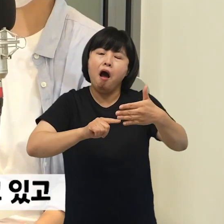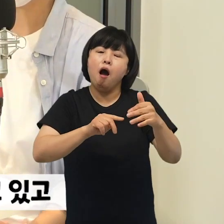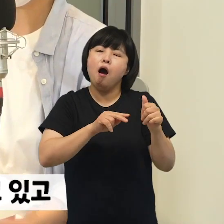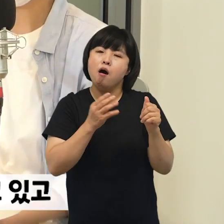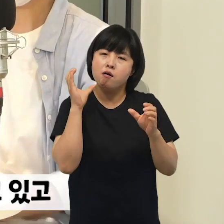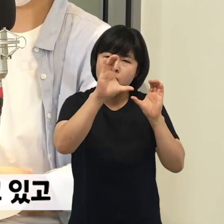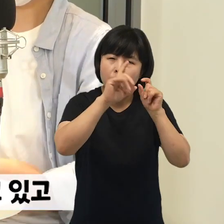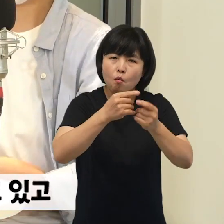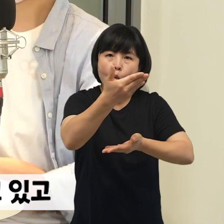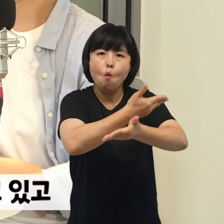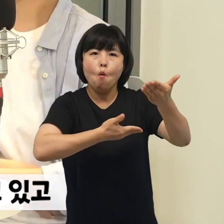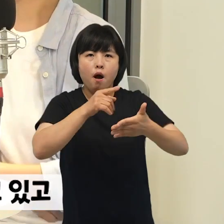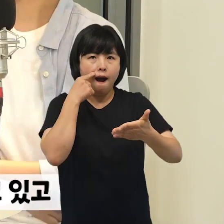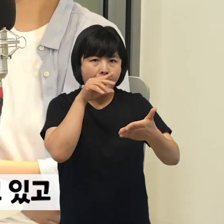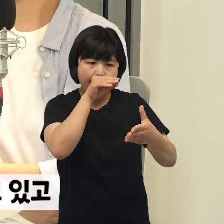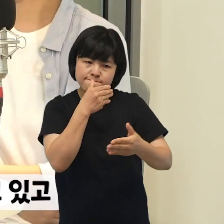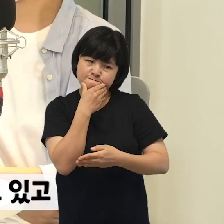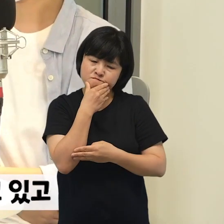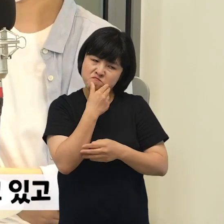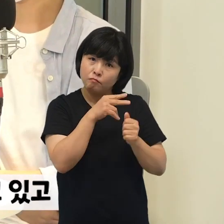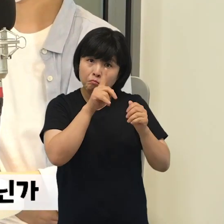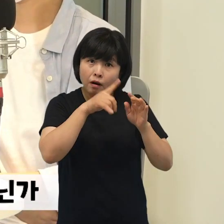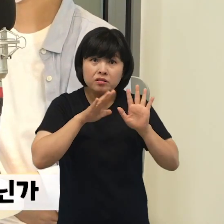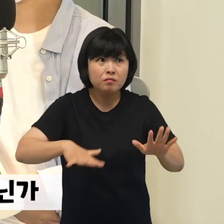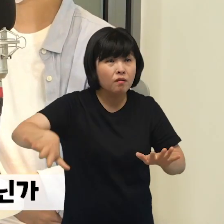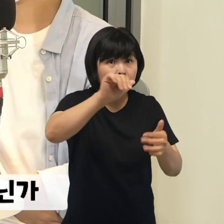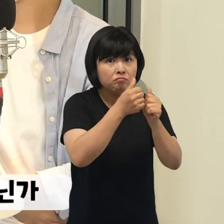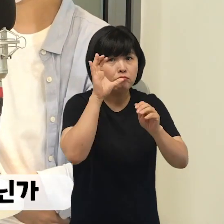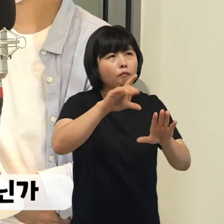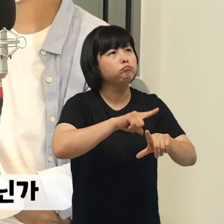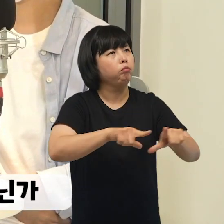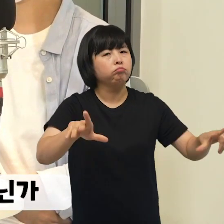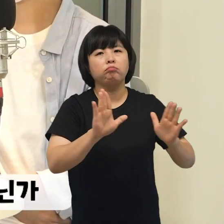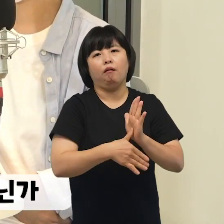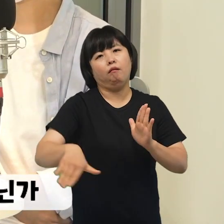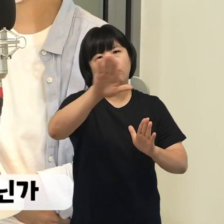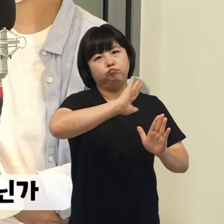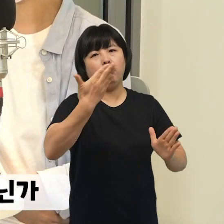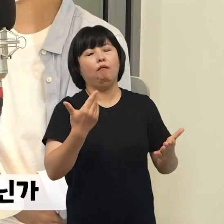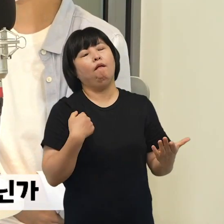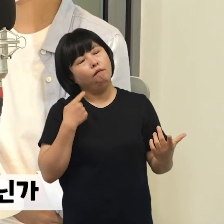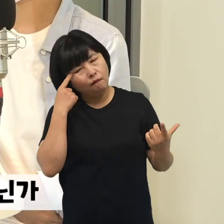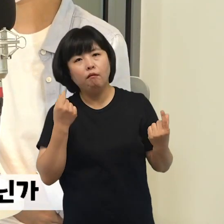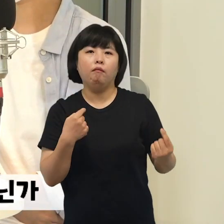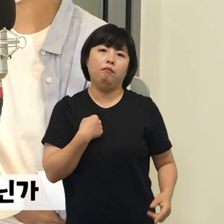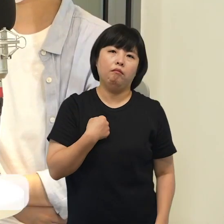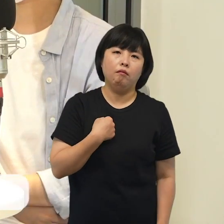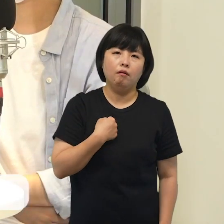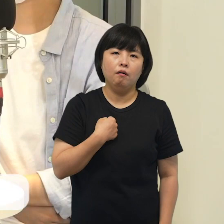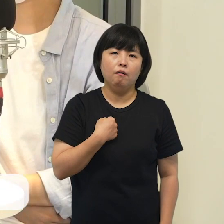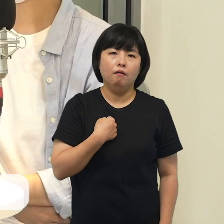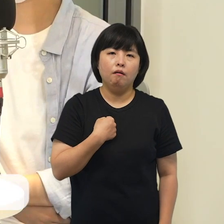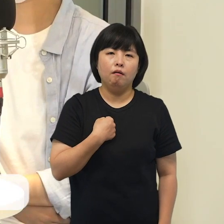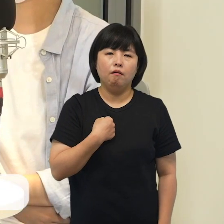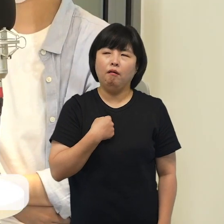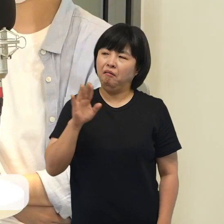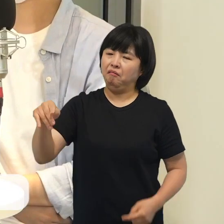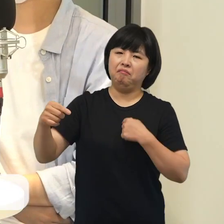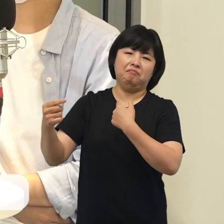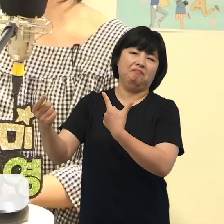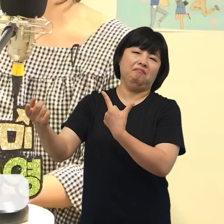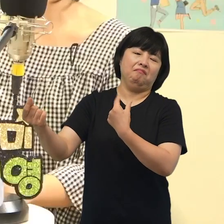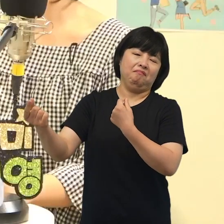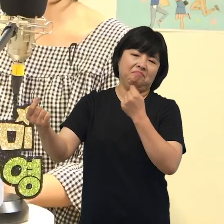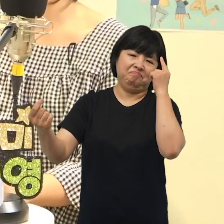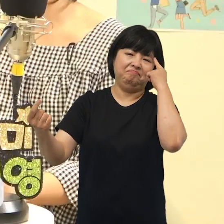있으니까, 그리고 또 그런 공유도 되게 빨리 되고 있고, 그래서 주식 투자가 되게 보편화된 게 아닌가 이런 생각이 드는 것